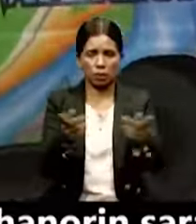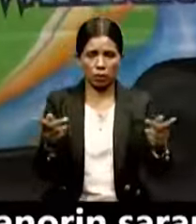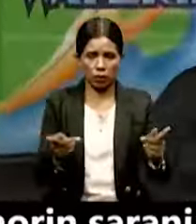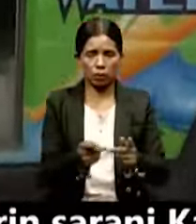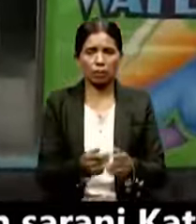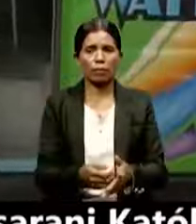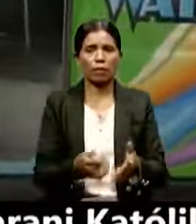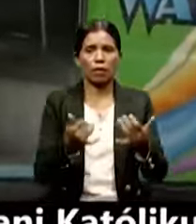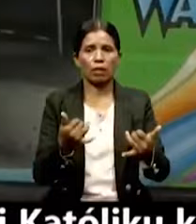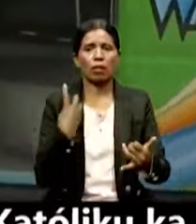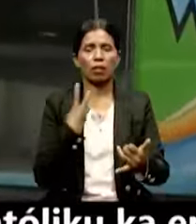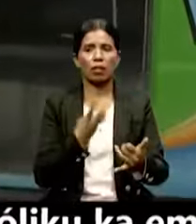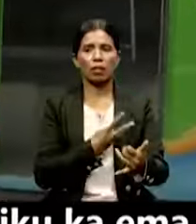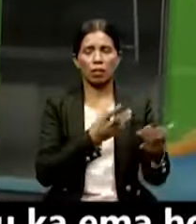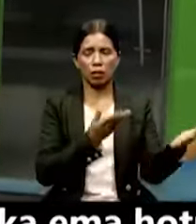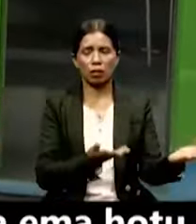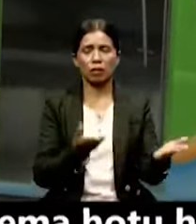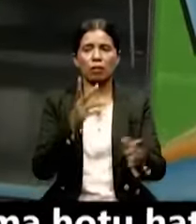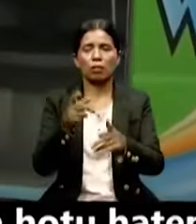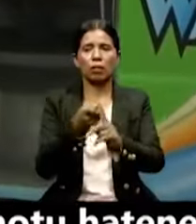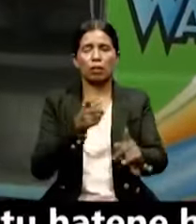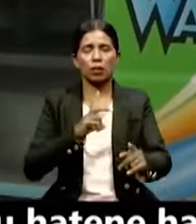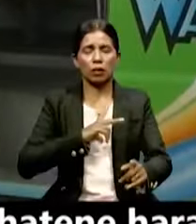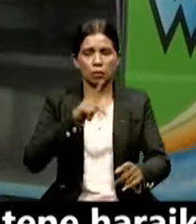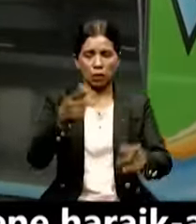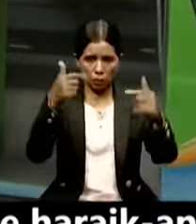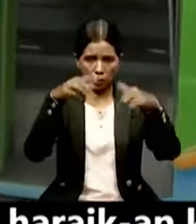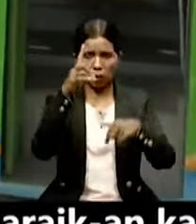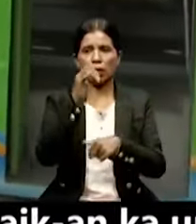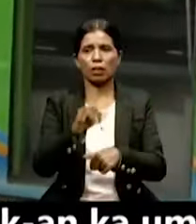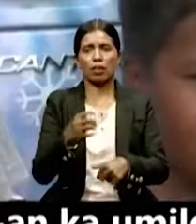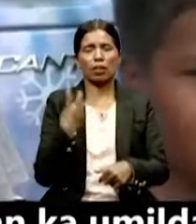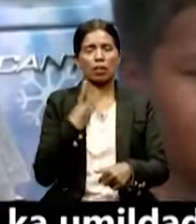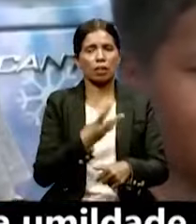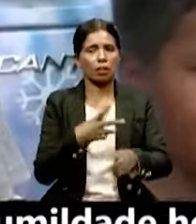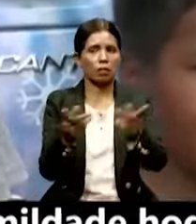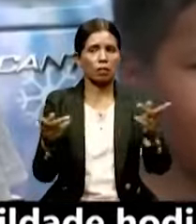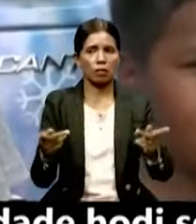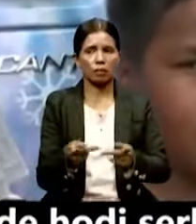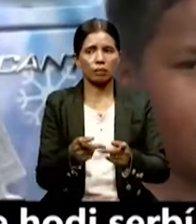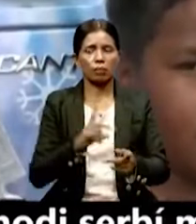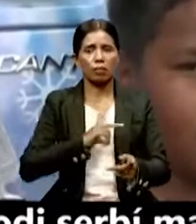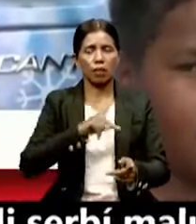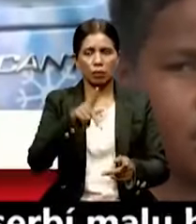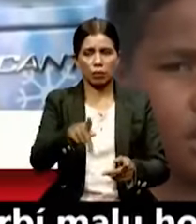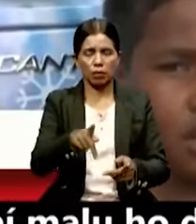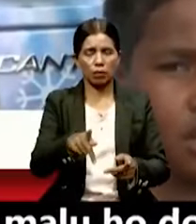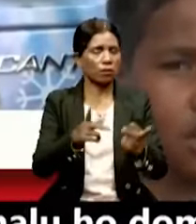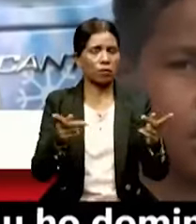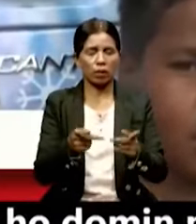la dauna ami tula hela pasajeru usi los pasos mai dili tamba ami terminal Usi los paros ini mas terminal